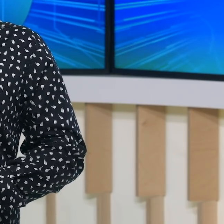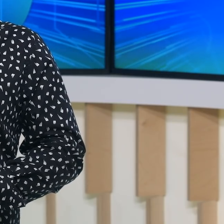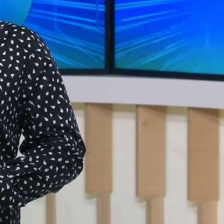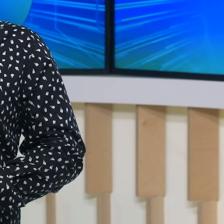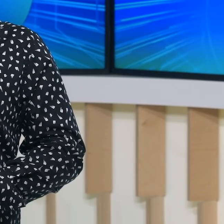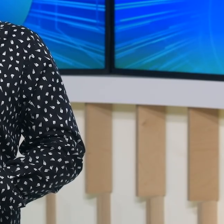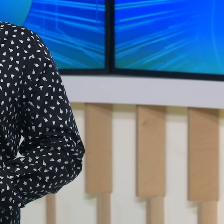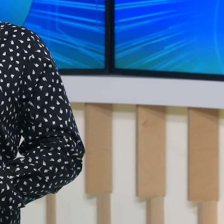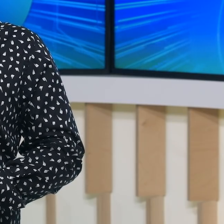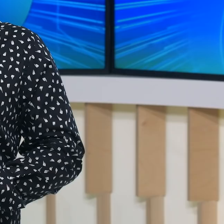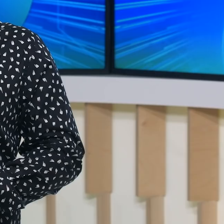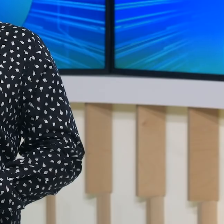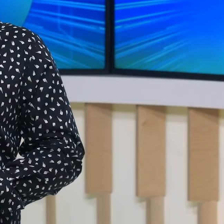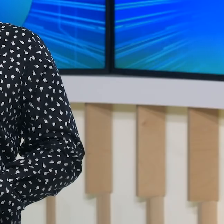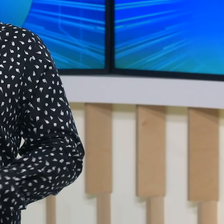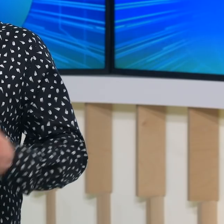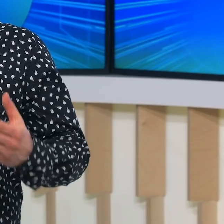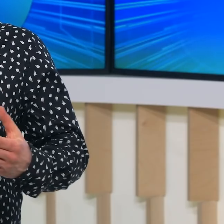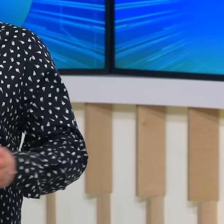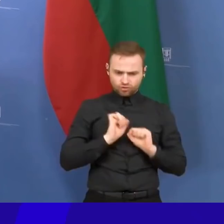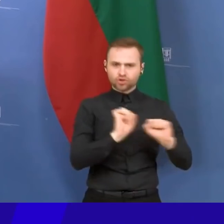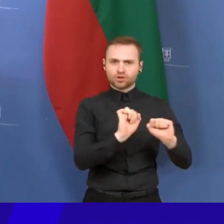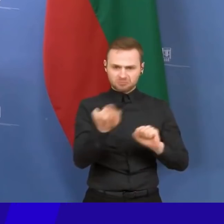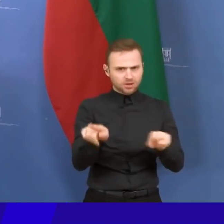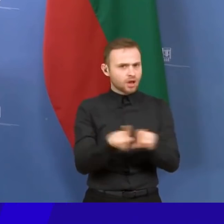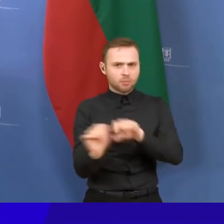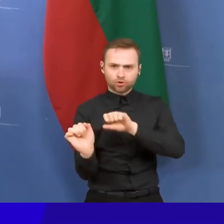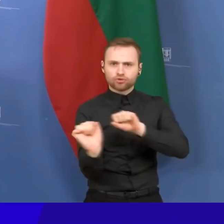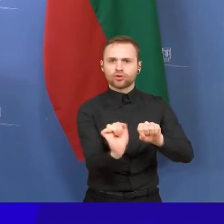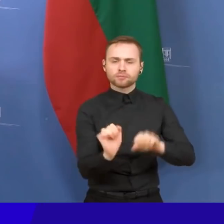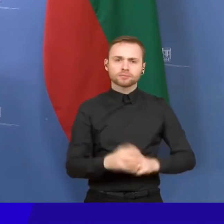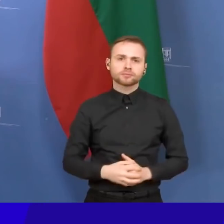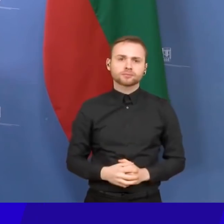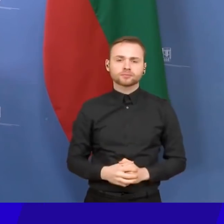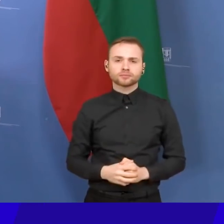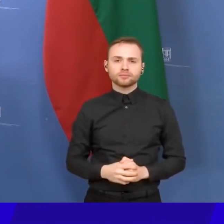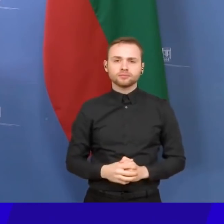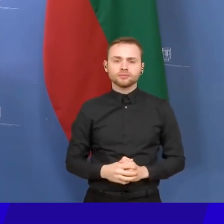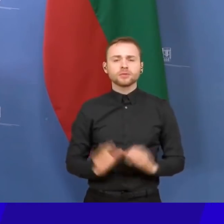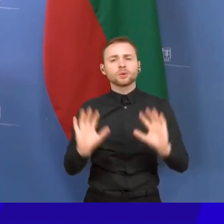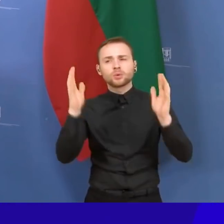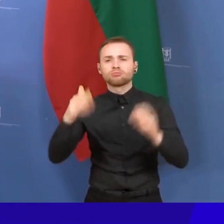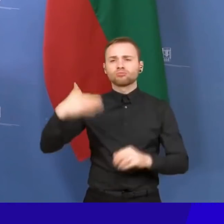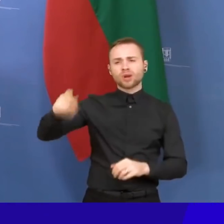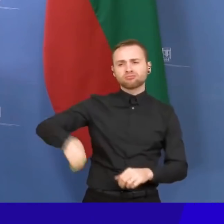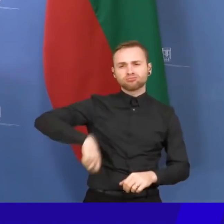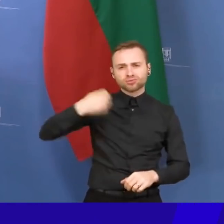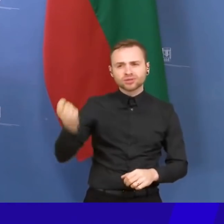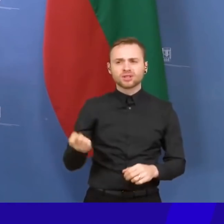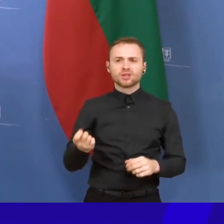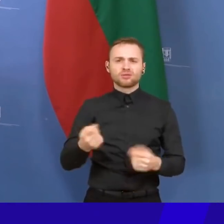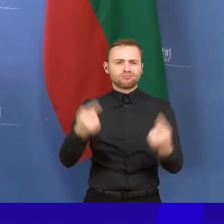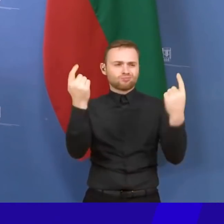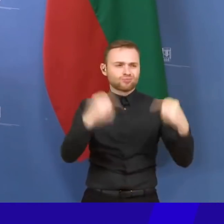Ukrainai, kuri už tą civilizuotą pasaulį dabar ir kovoja. Užtikrinti, jog nuostoliai ir kaina,